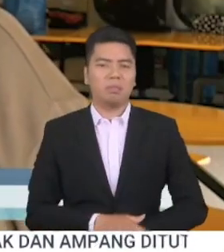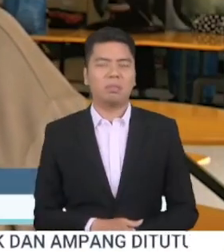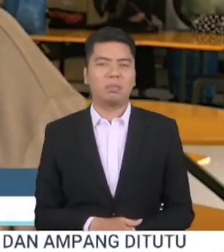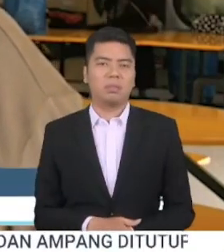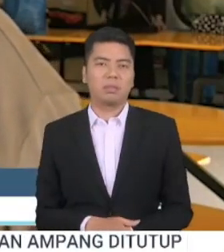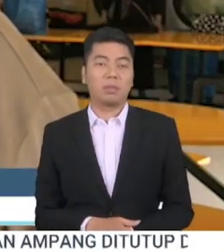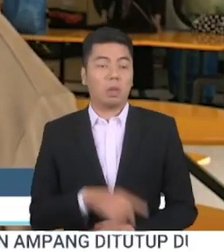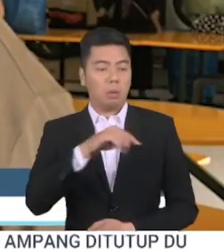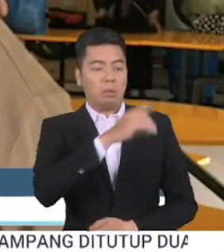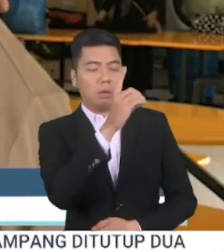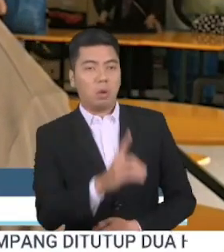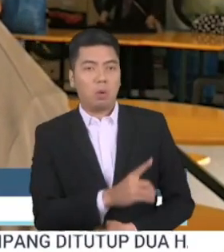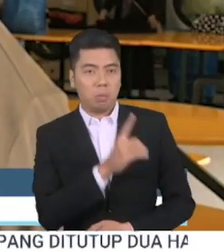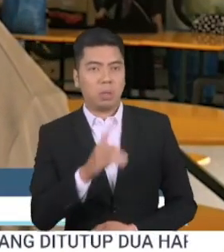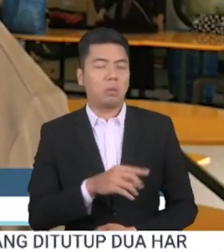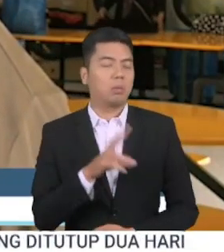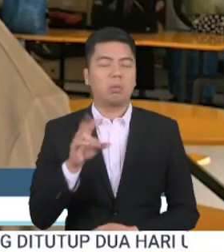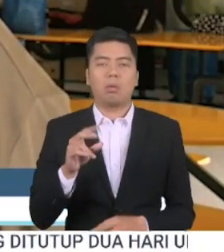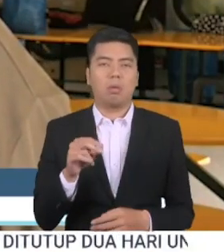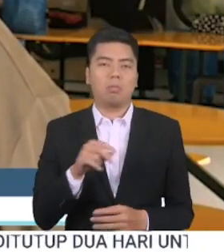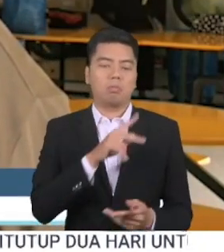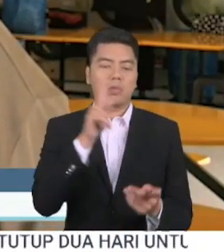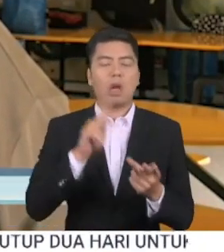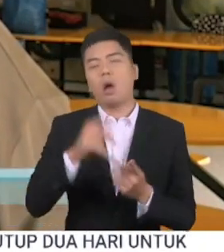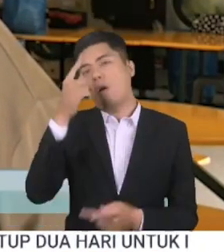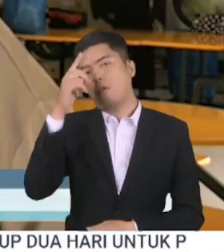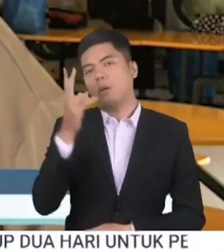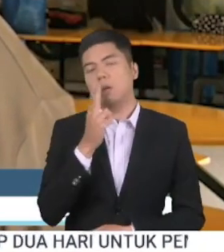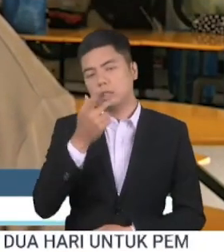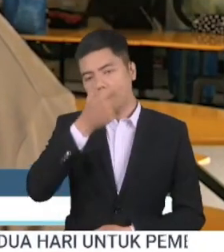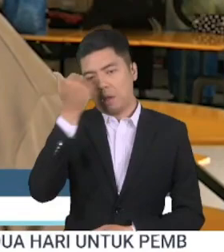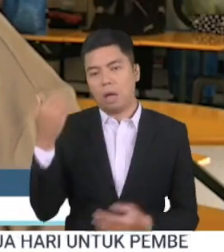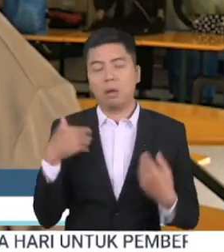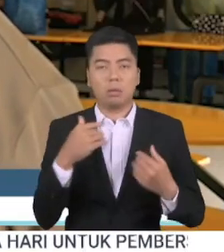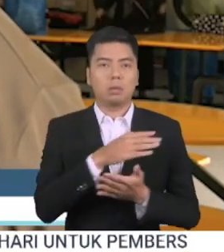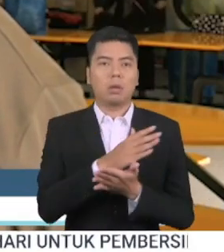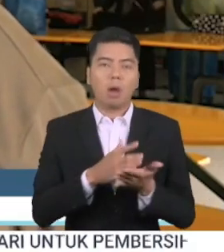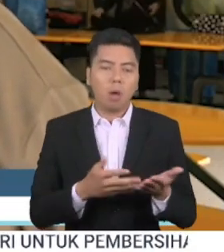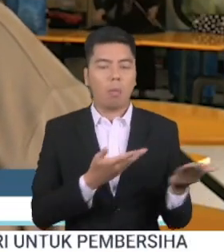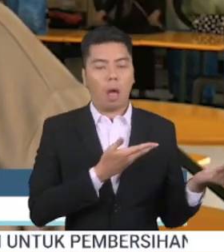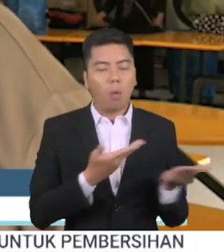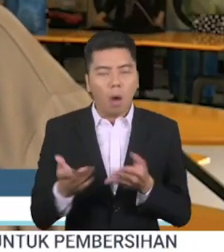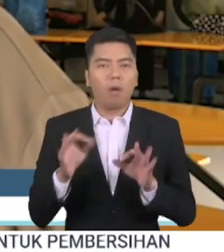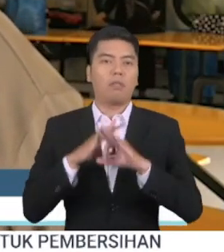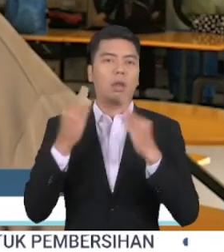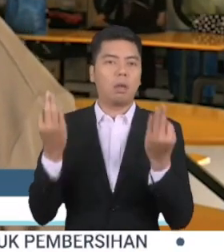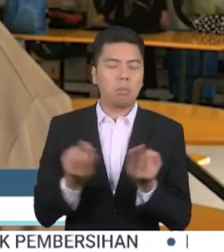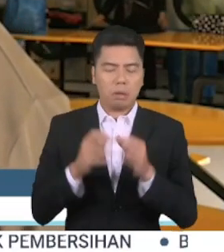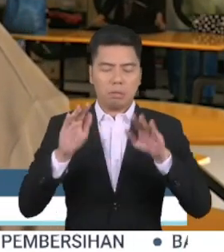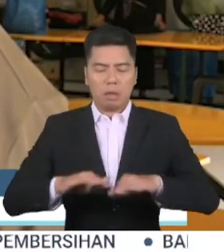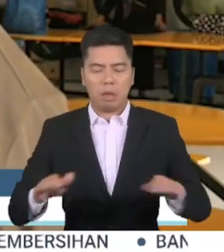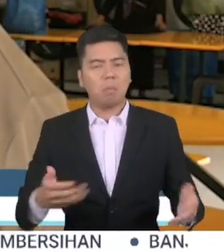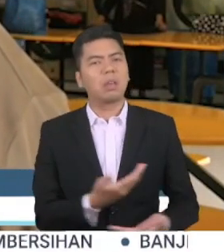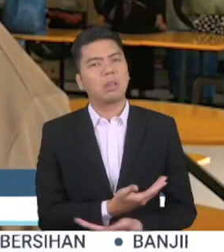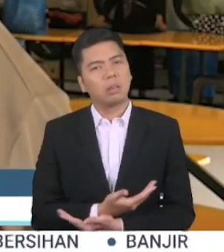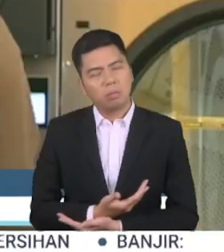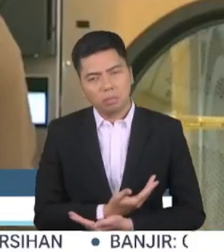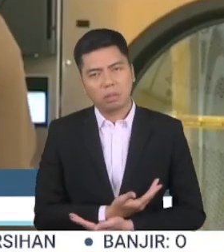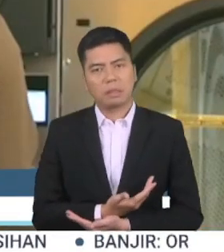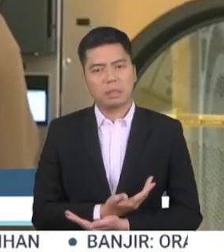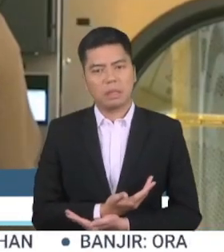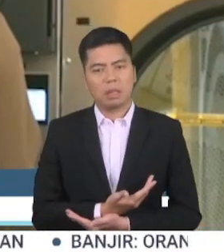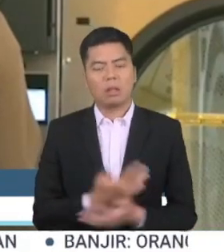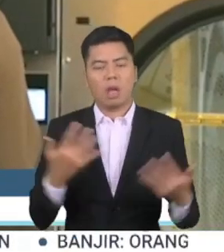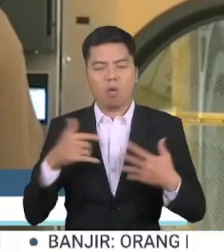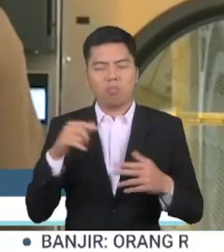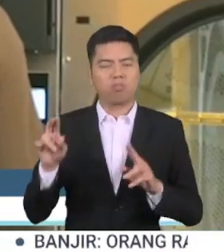untuk merokok ke, vape ke, sebab ada yang setengah-setengah akan bawa family lah, anak-anak, apa benda semua. Takut benda tu akan